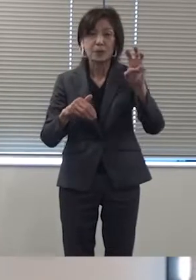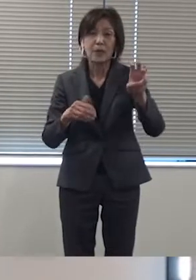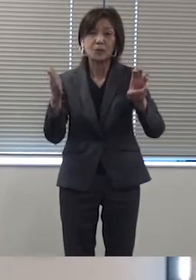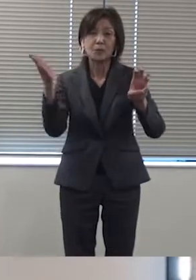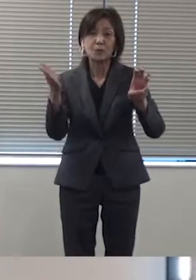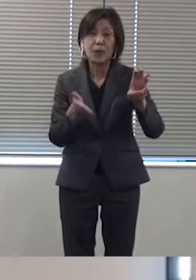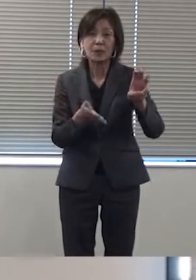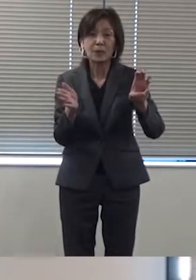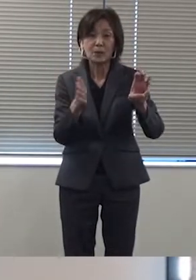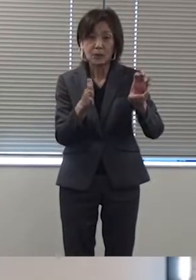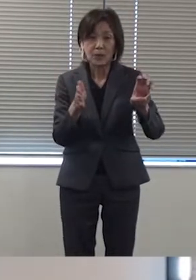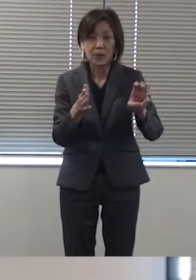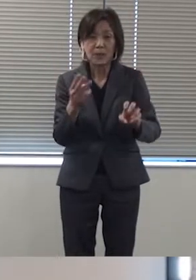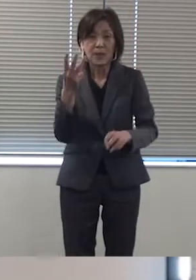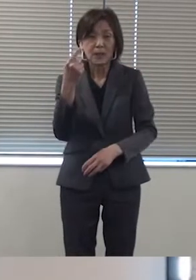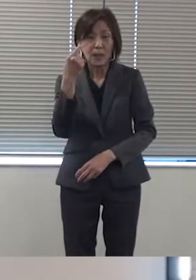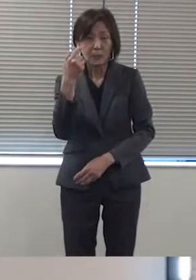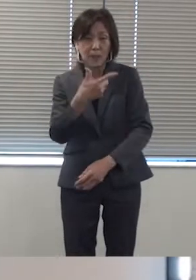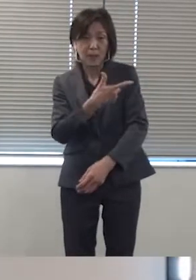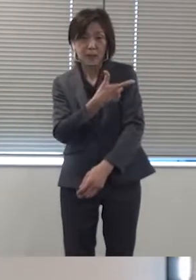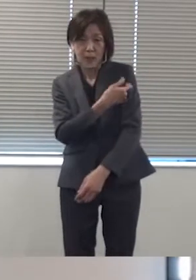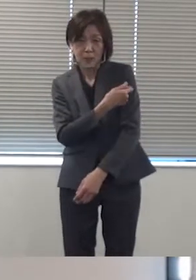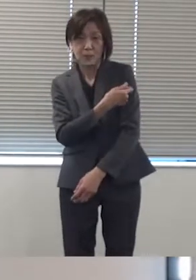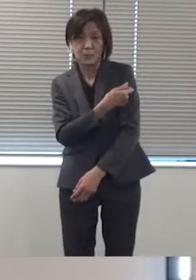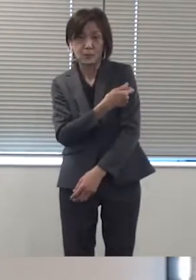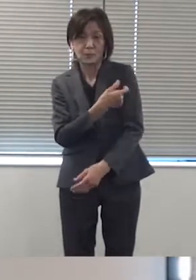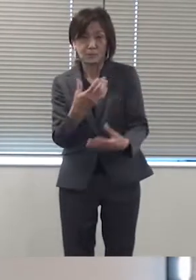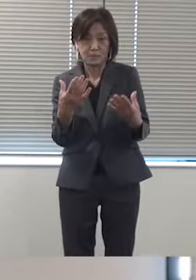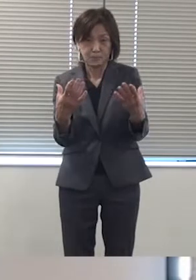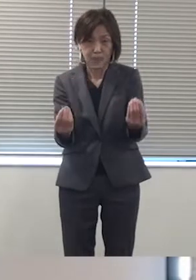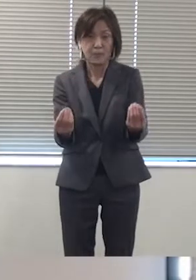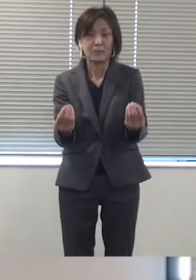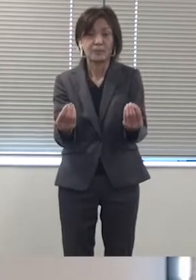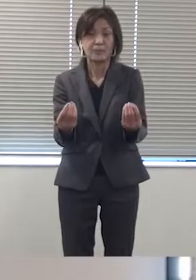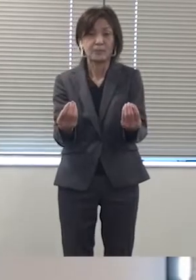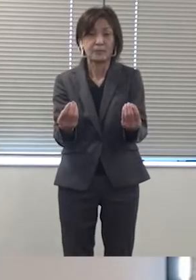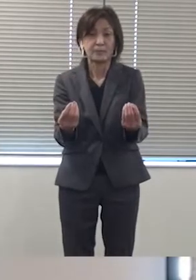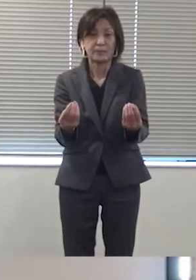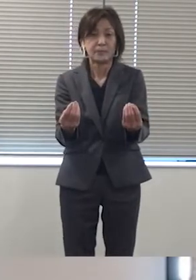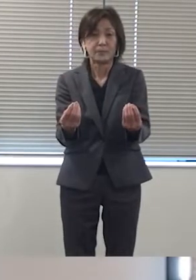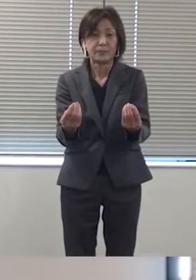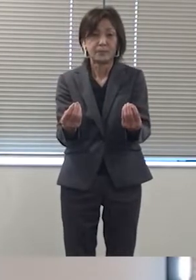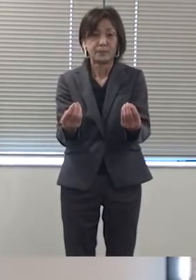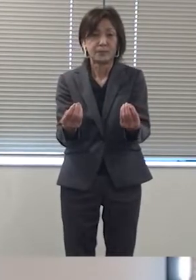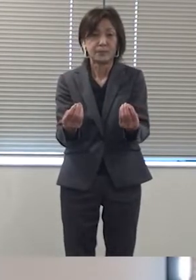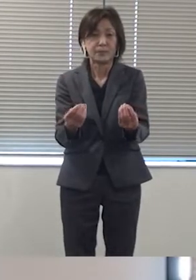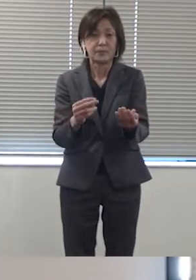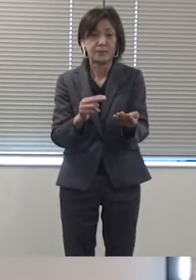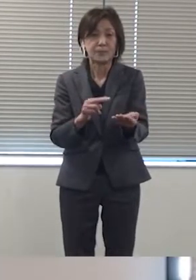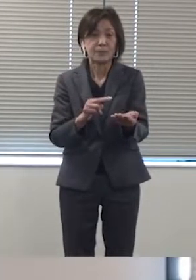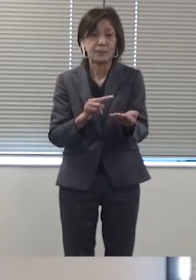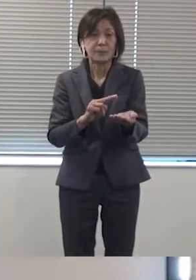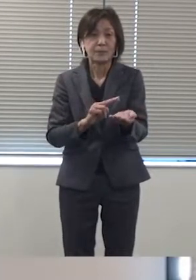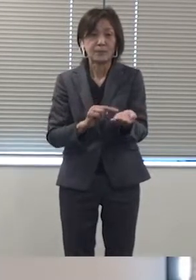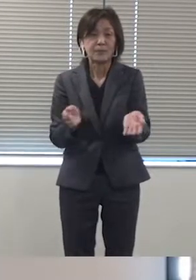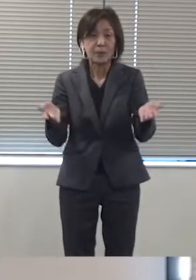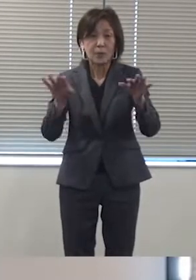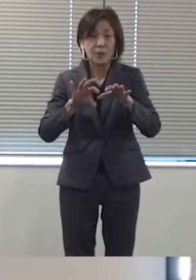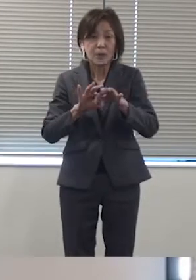が3回目の接種をこの時点で終えております。これ、医療従事者を含んでおります